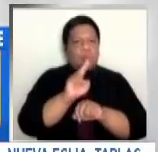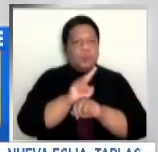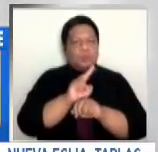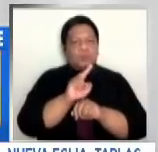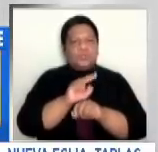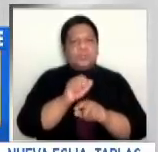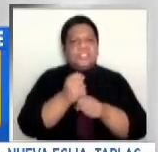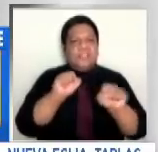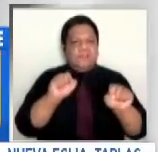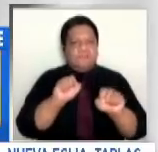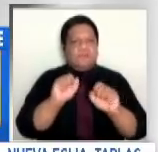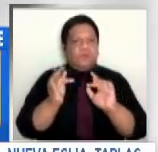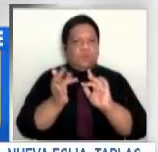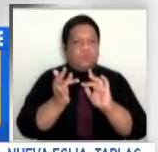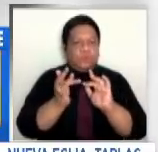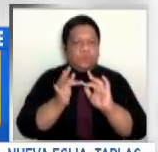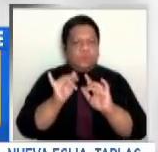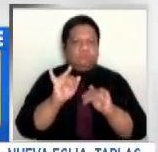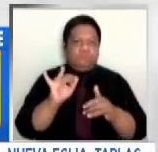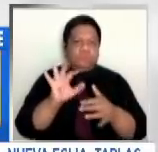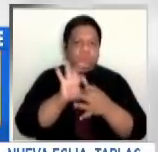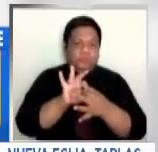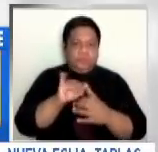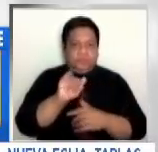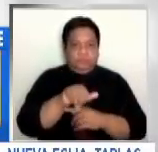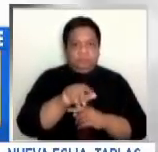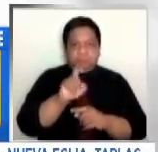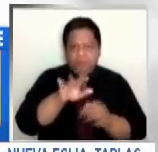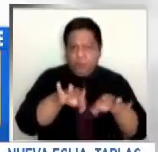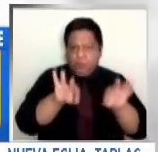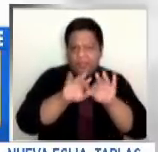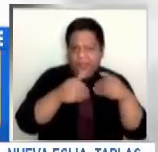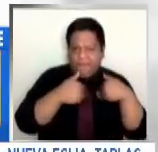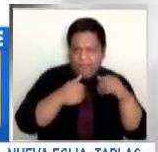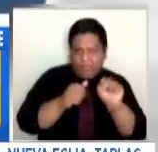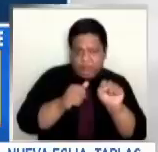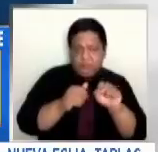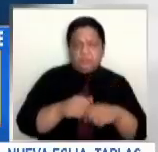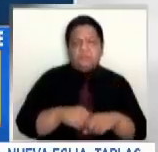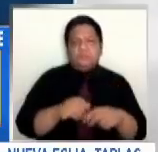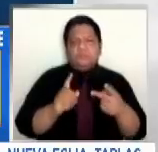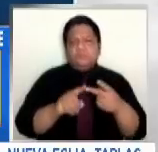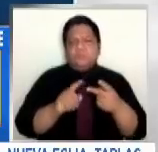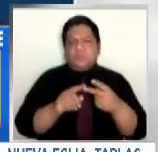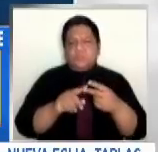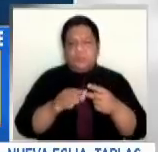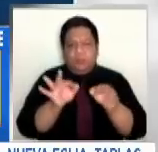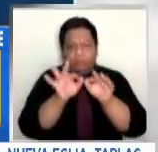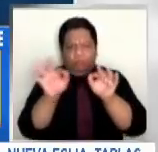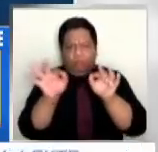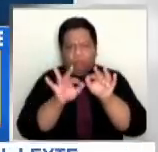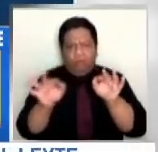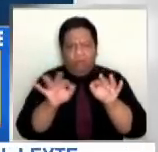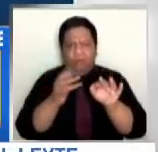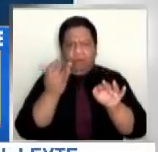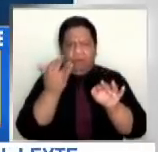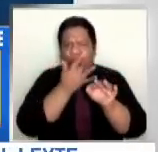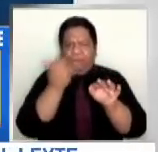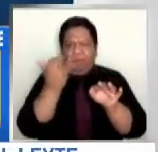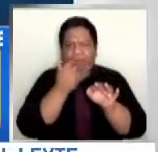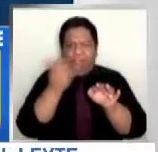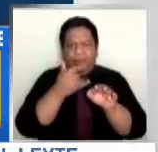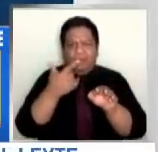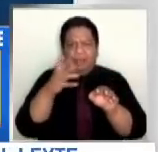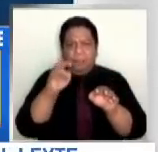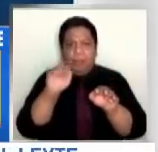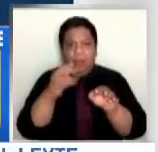ang nasabing website. Mm-hmm. Pangalawa, makakabasa ka ng poorly written and grammatically incorrect messages and postings sa nasabing